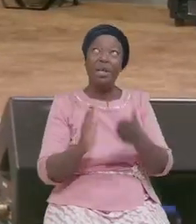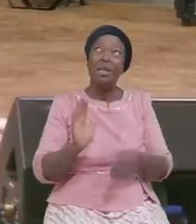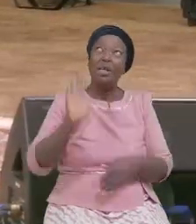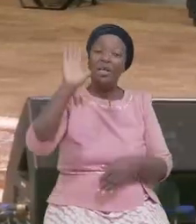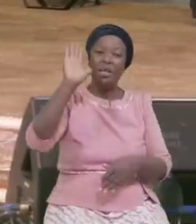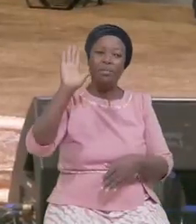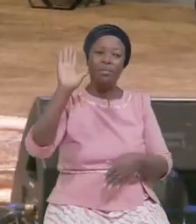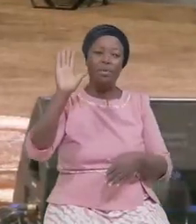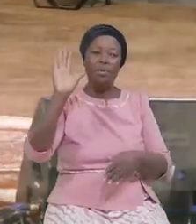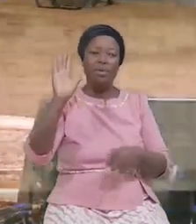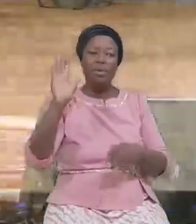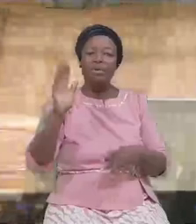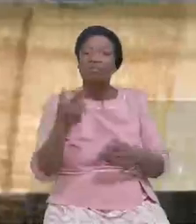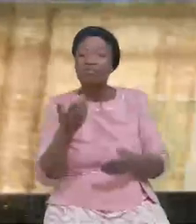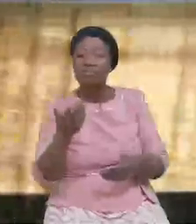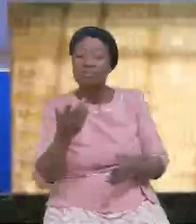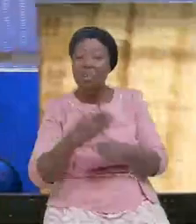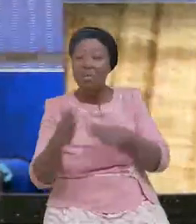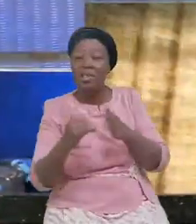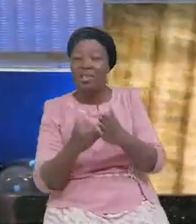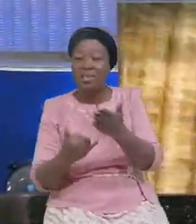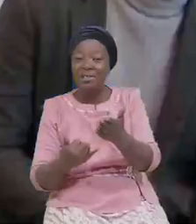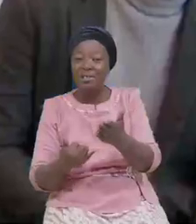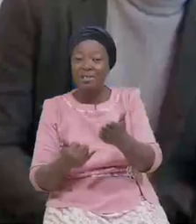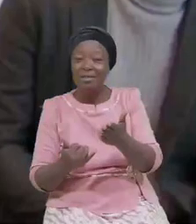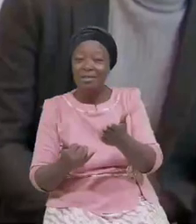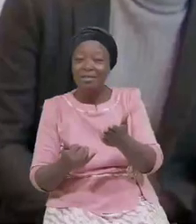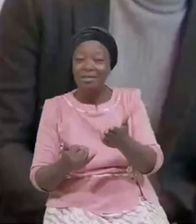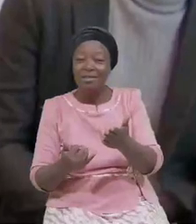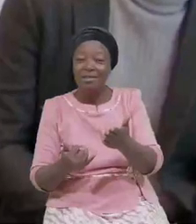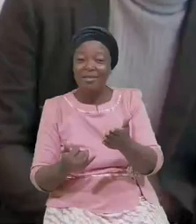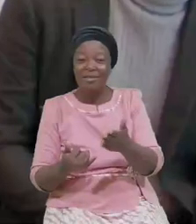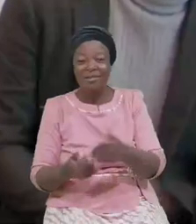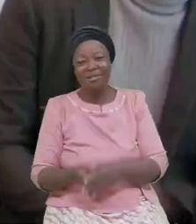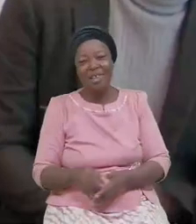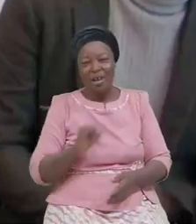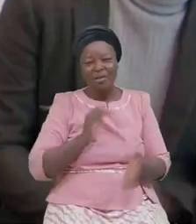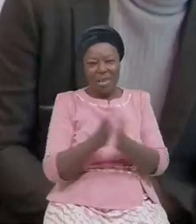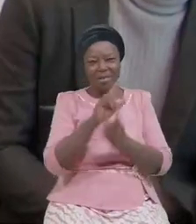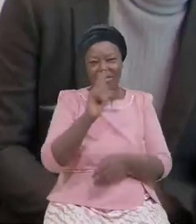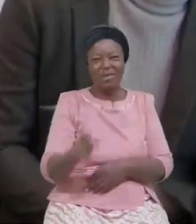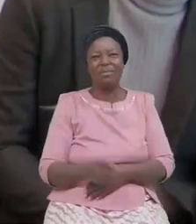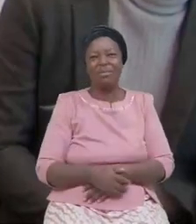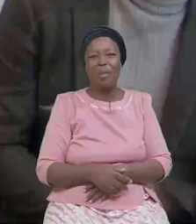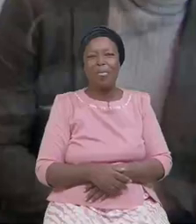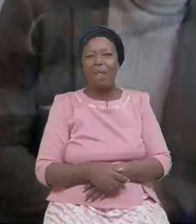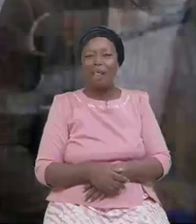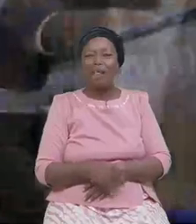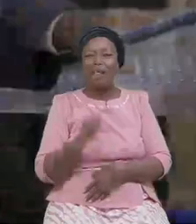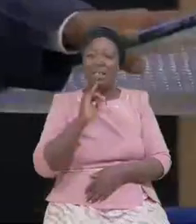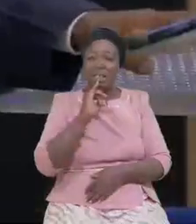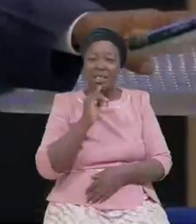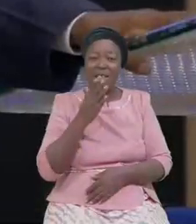sans, répétez-moi ce qui suit, de le servir sans crainte. Je vous pose la question, est-ce qu'il y a un plein